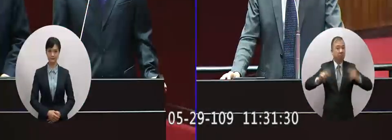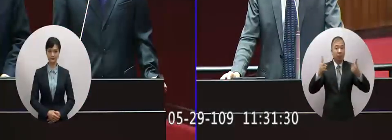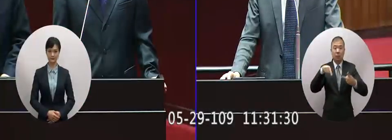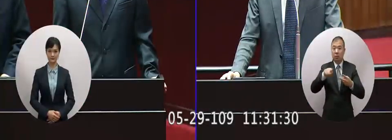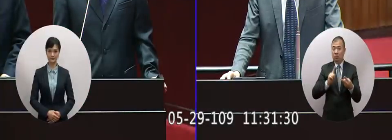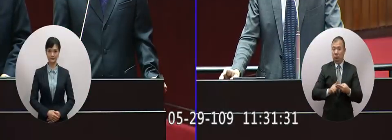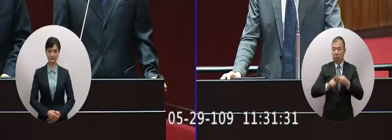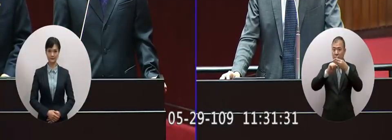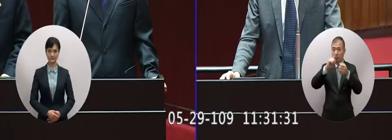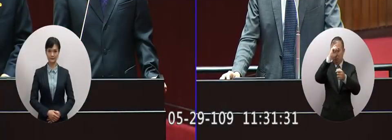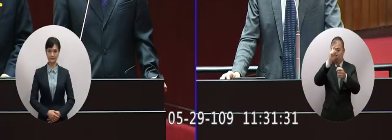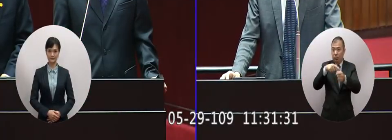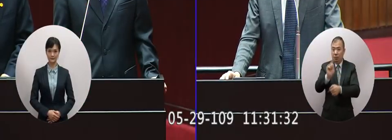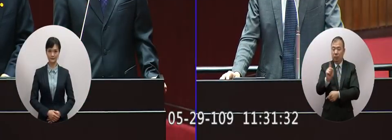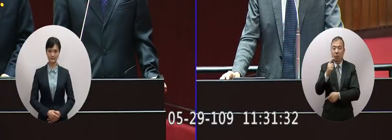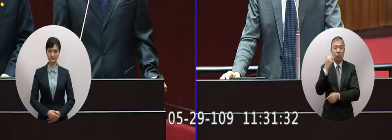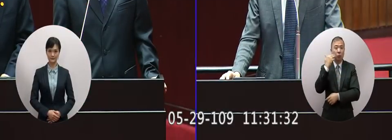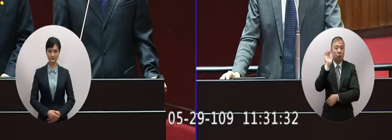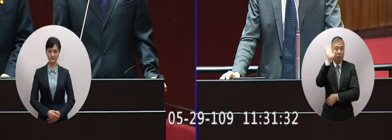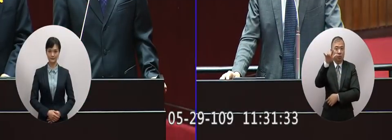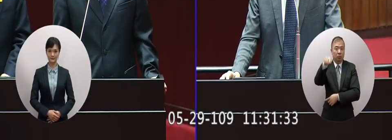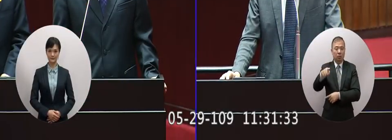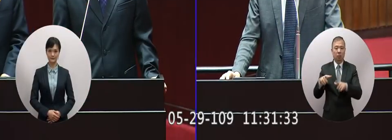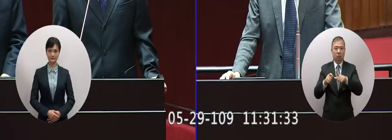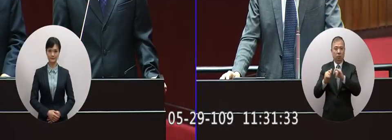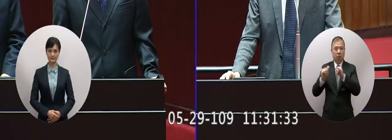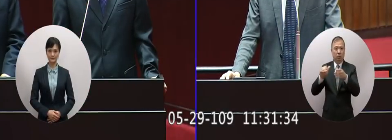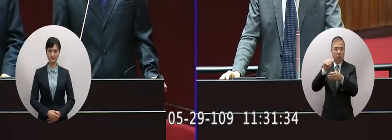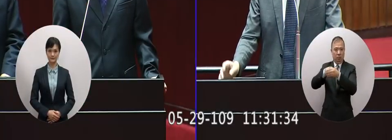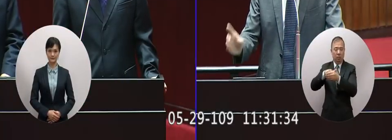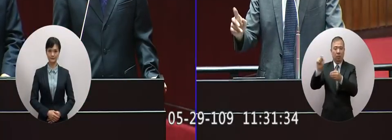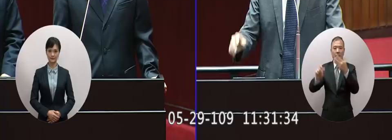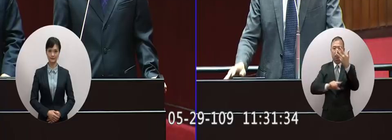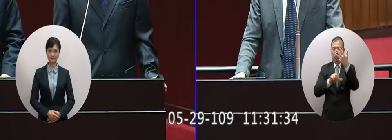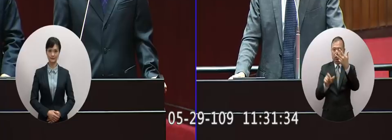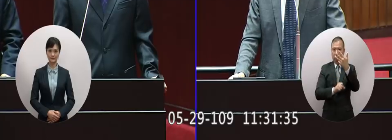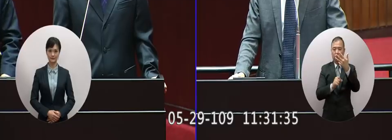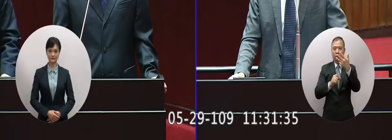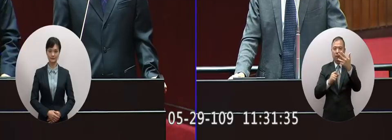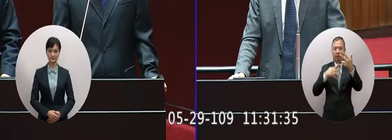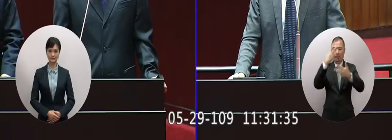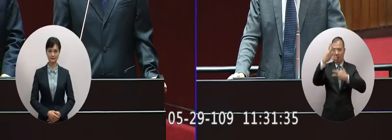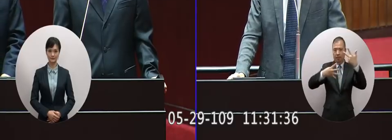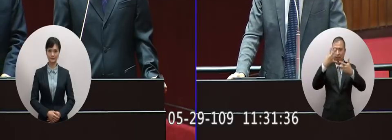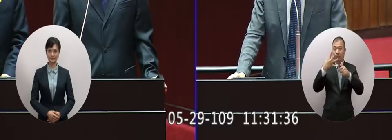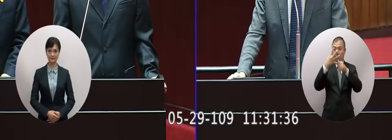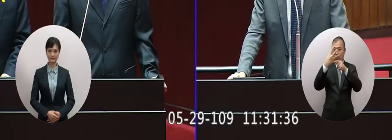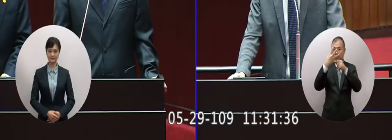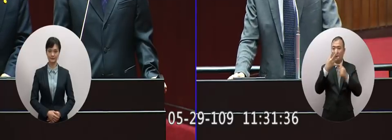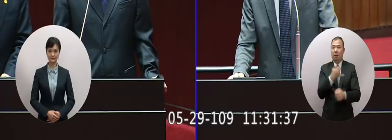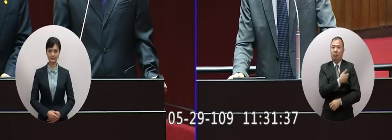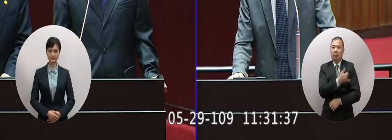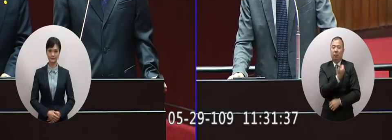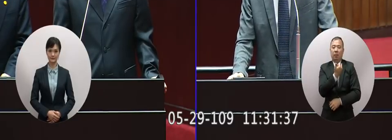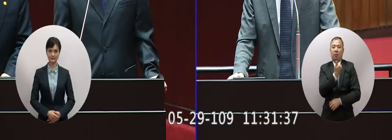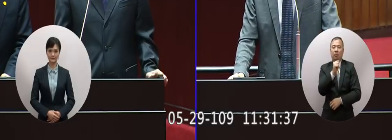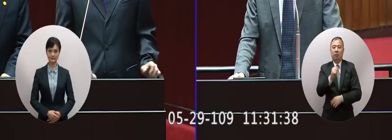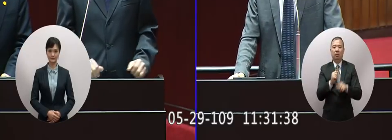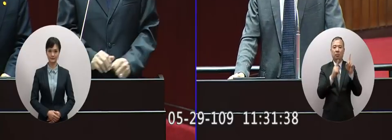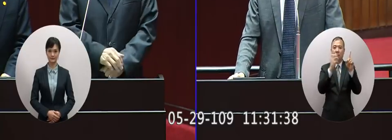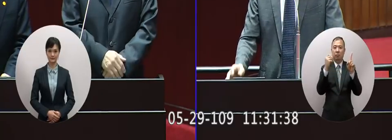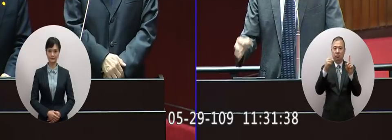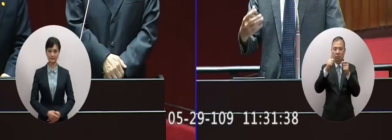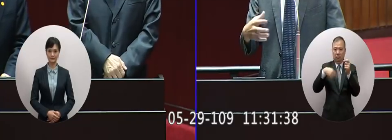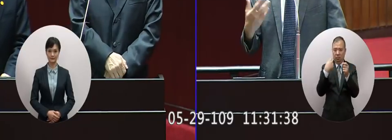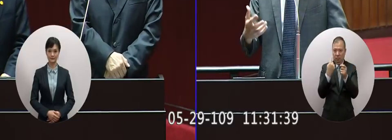就是说，以后的公投日都是在8月的第4个礼拜六，从110年起每2年举行一次